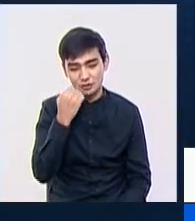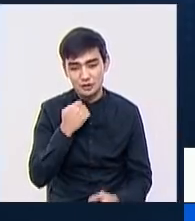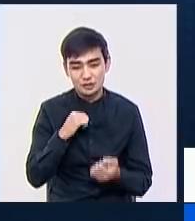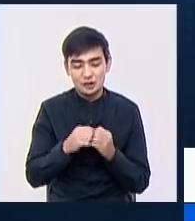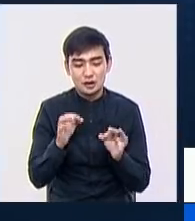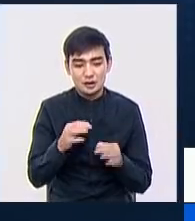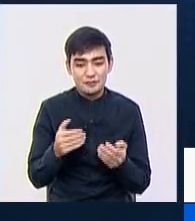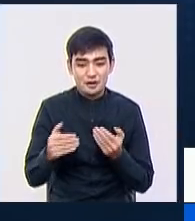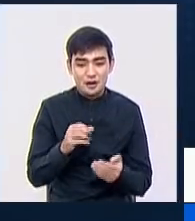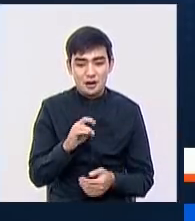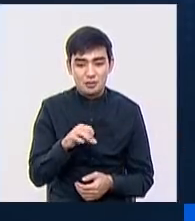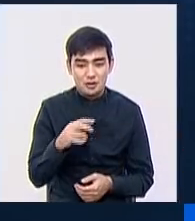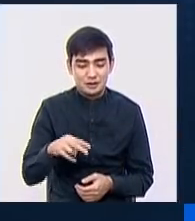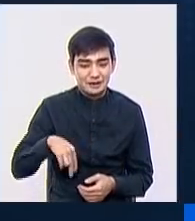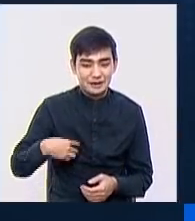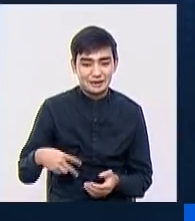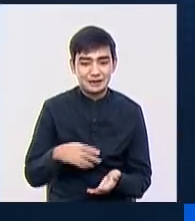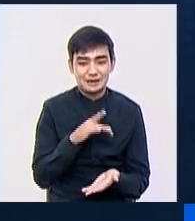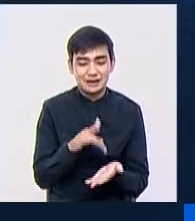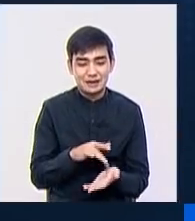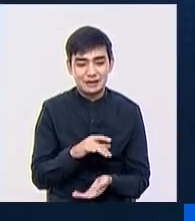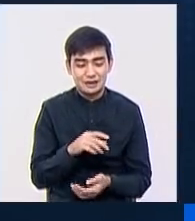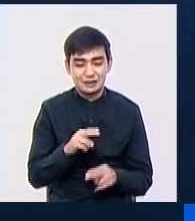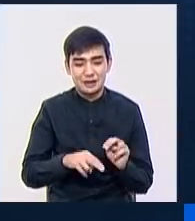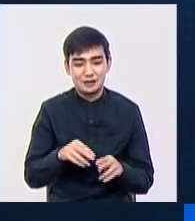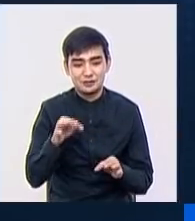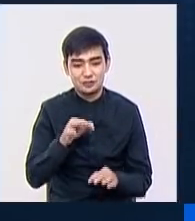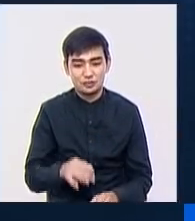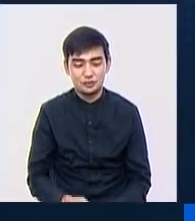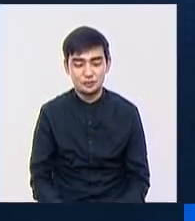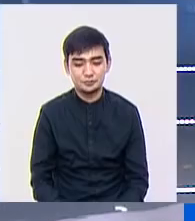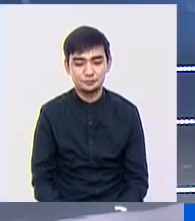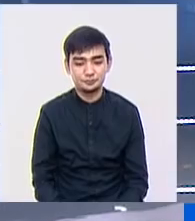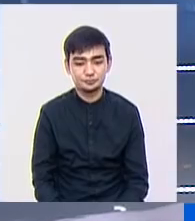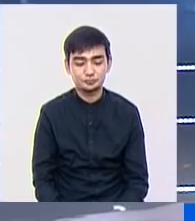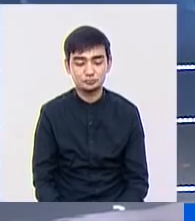нами на связи был Арман Хасен, директор Центра нормирования в строительстве.